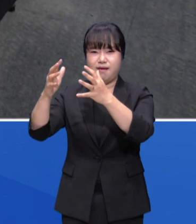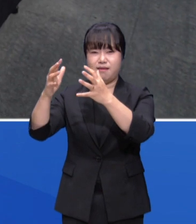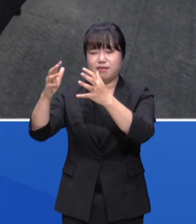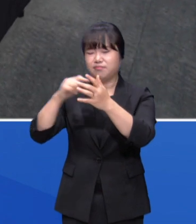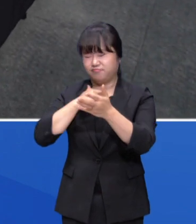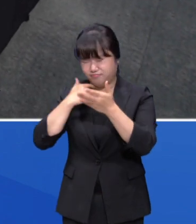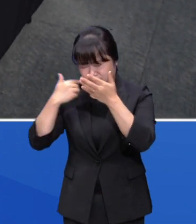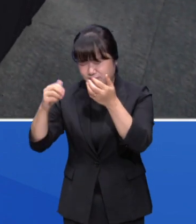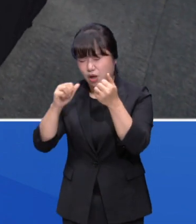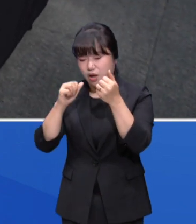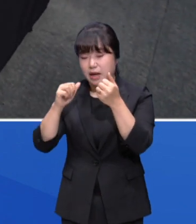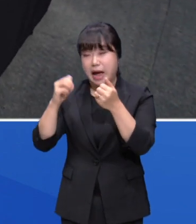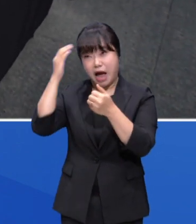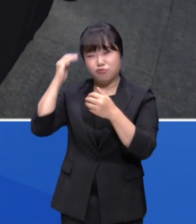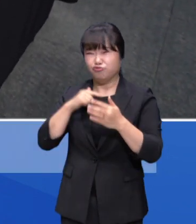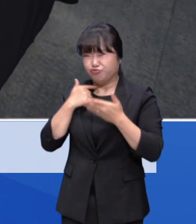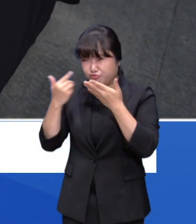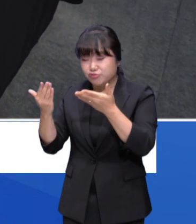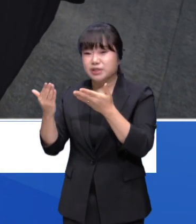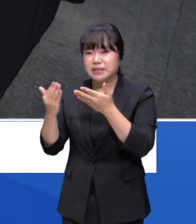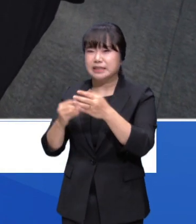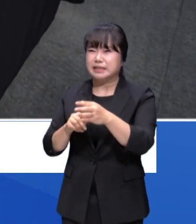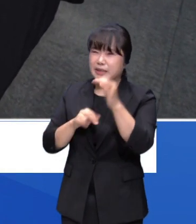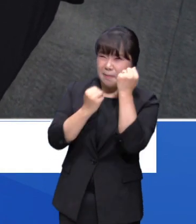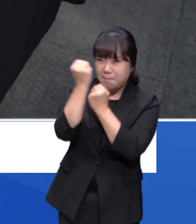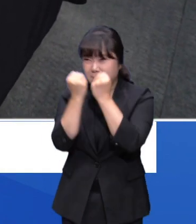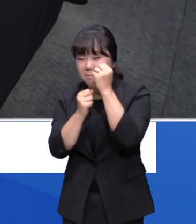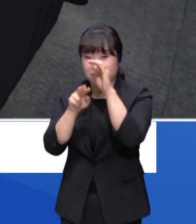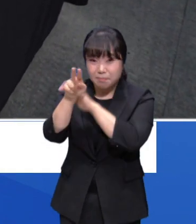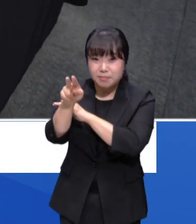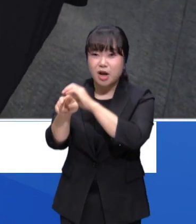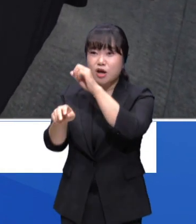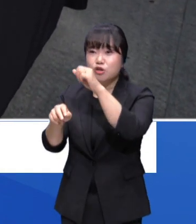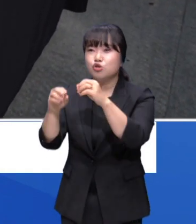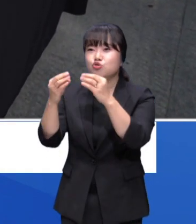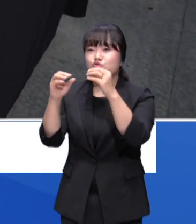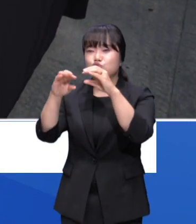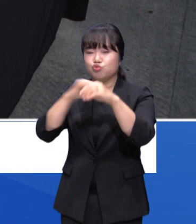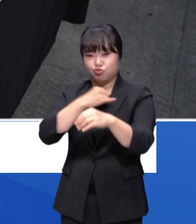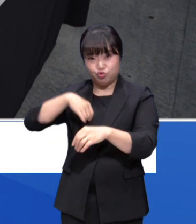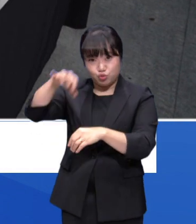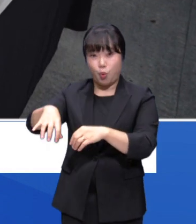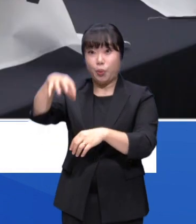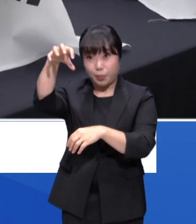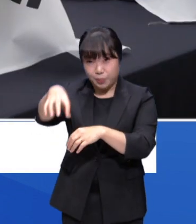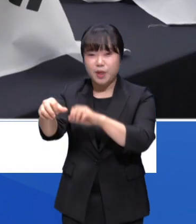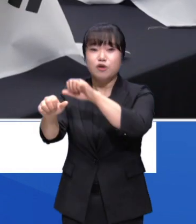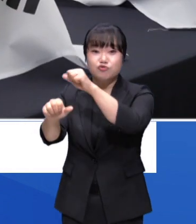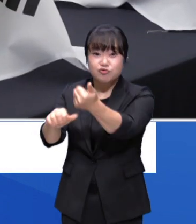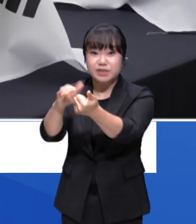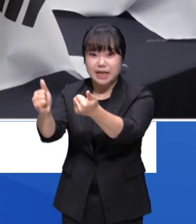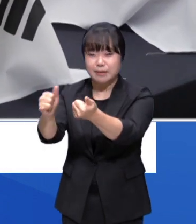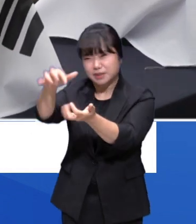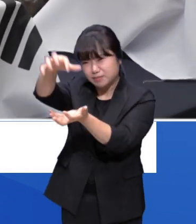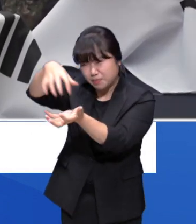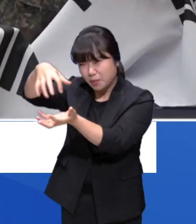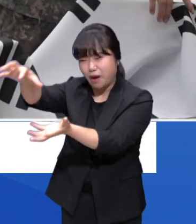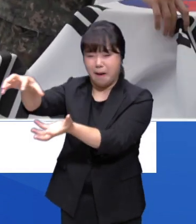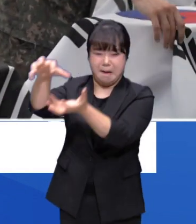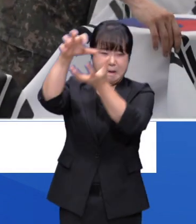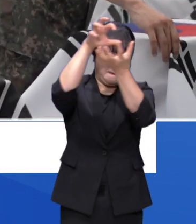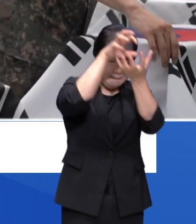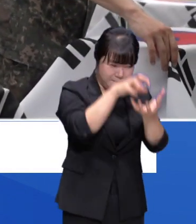그리고 무연고 광복군들 네. 유해를 모아가지고 네. 합동 안장한 묘소였습니다. 네, 네.